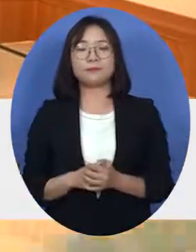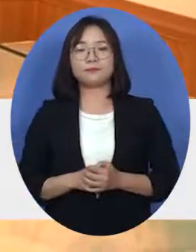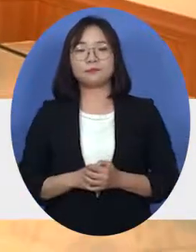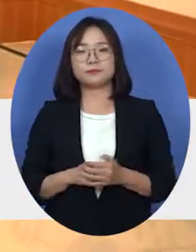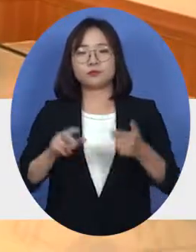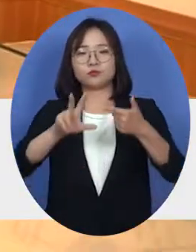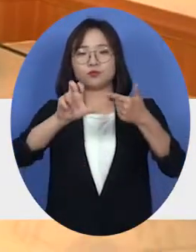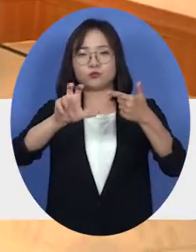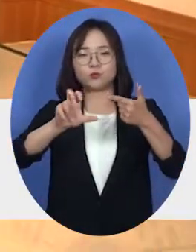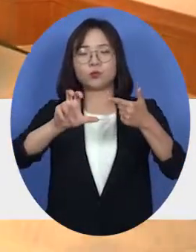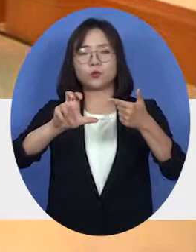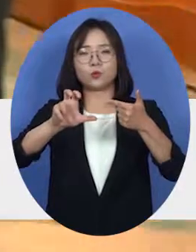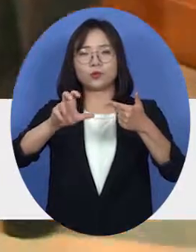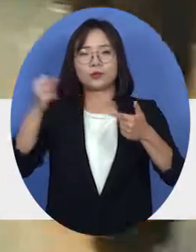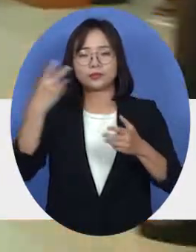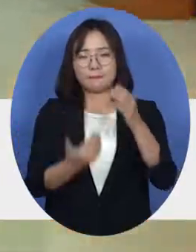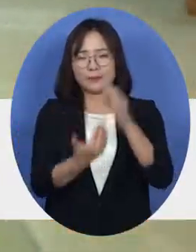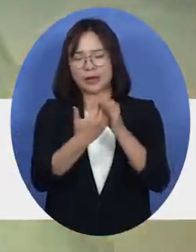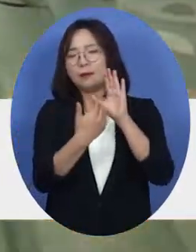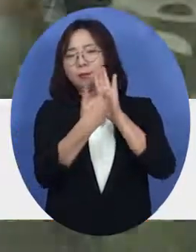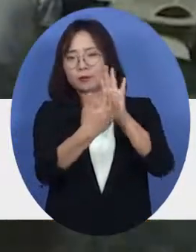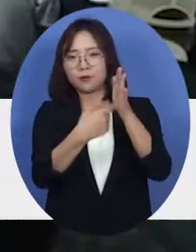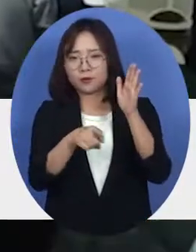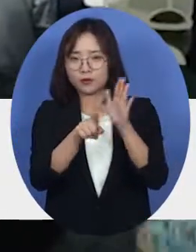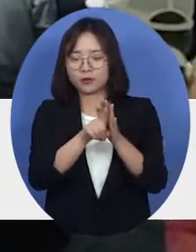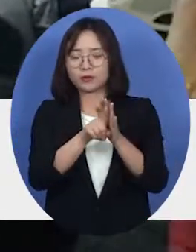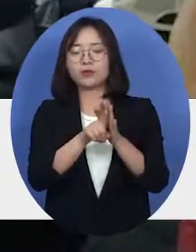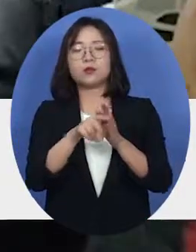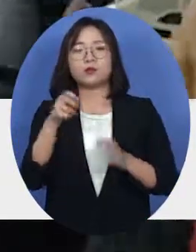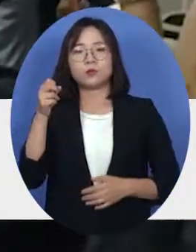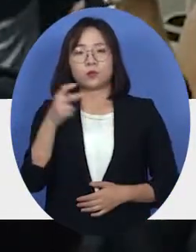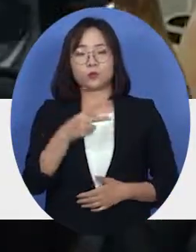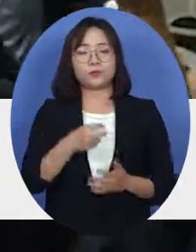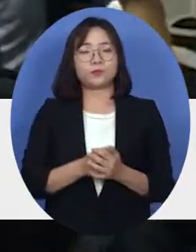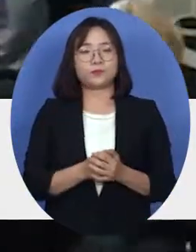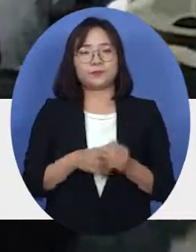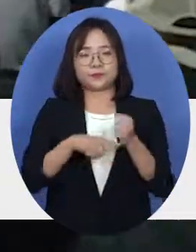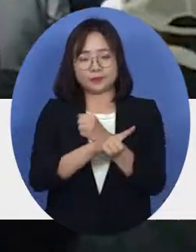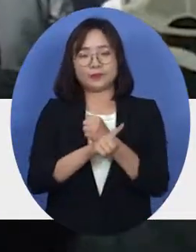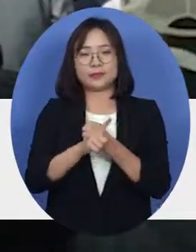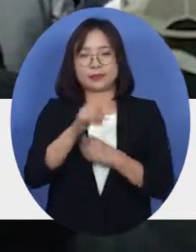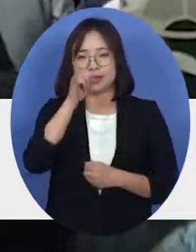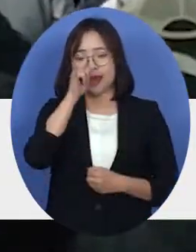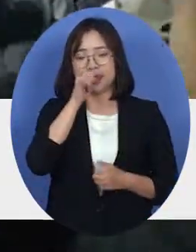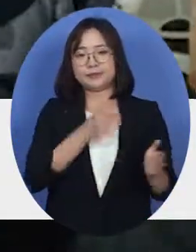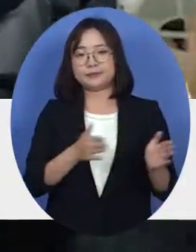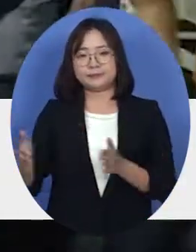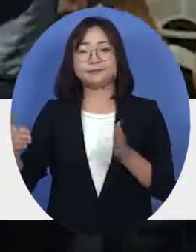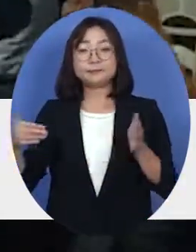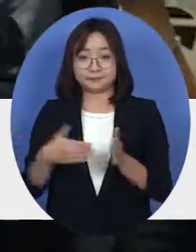민족의 비극인 6.25 전쟁의 재발 방지와 민족 통일을 지향하는 의미 있는 행사로 진행했습니다.